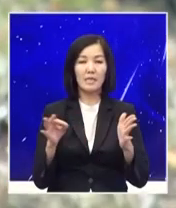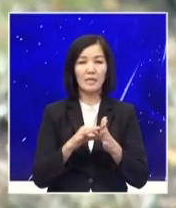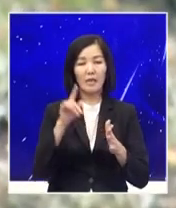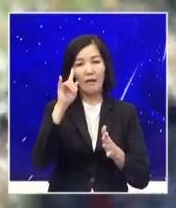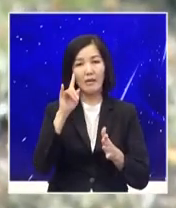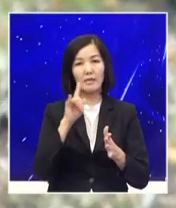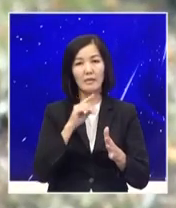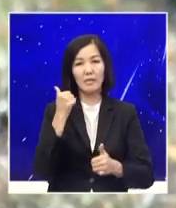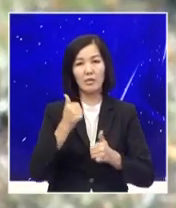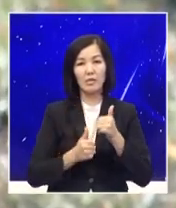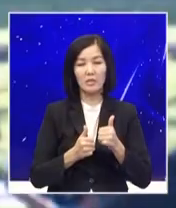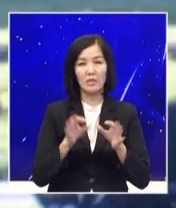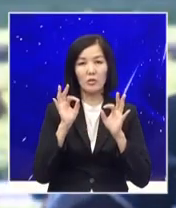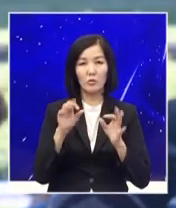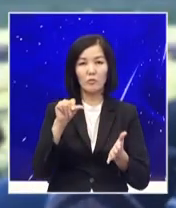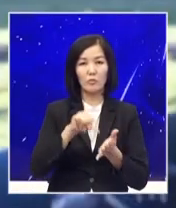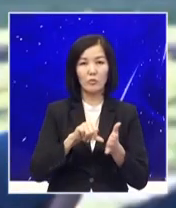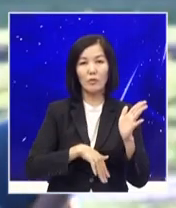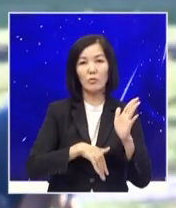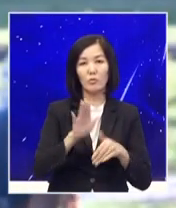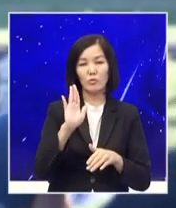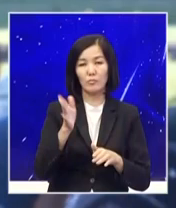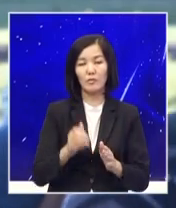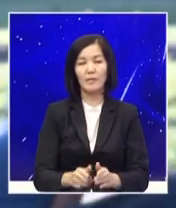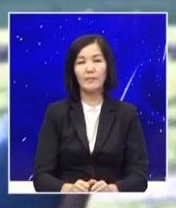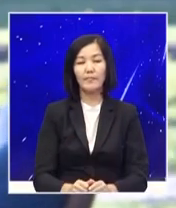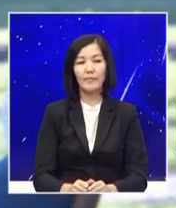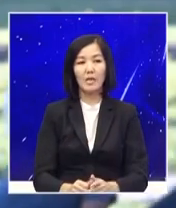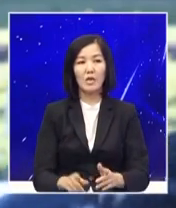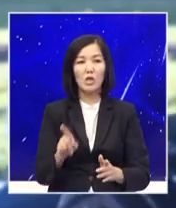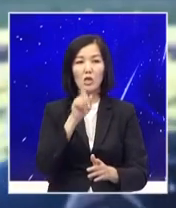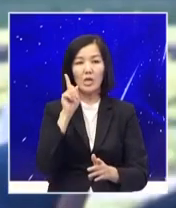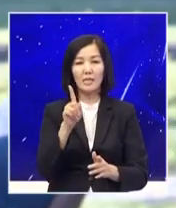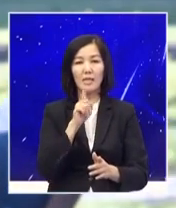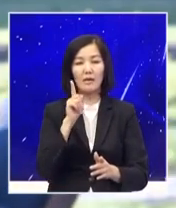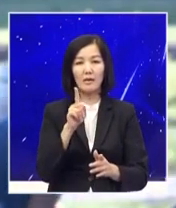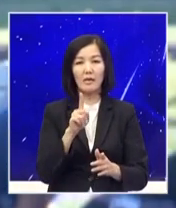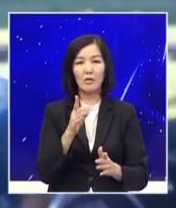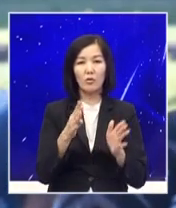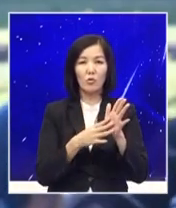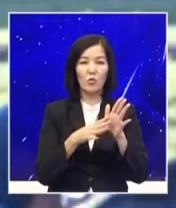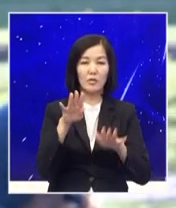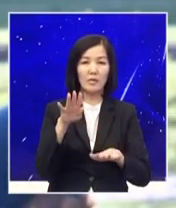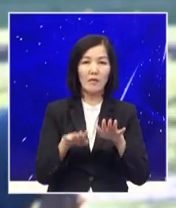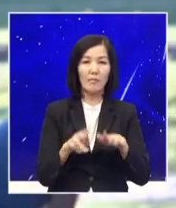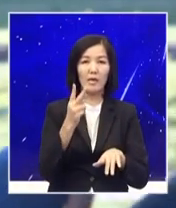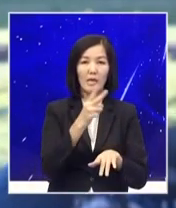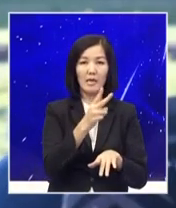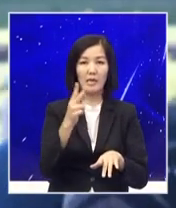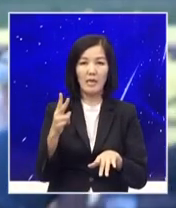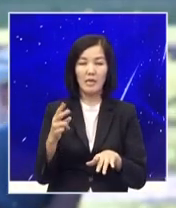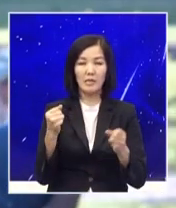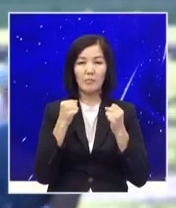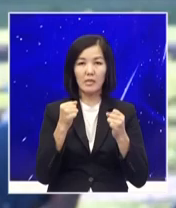біріншілігінде лайықты өнер көрсету. Жастар арасында жаңағы 9 салмақ, сол 9 салмаққа 2 экспортменнен дайындап